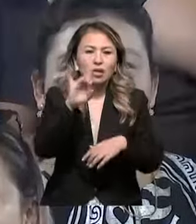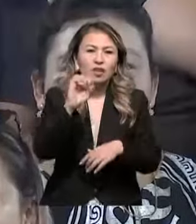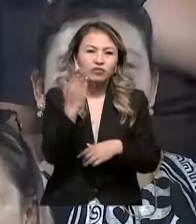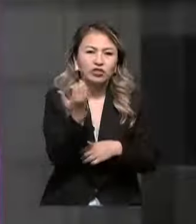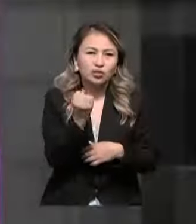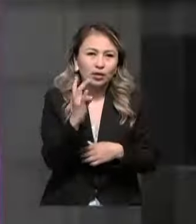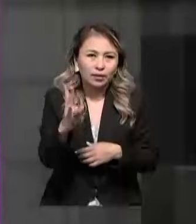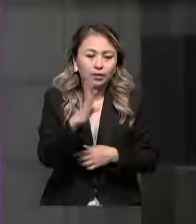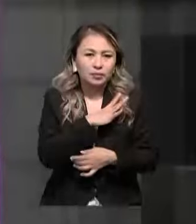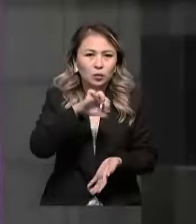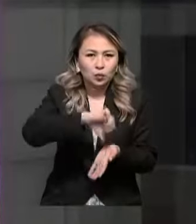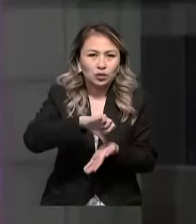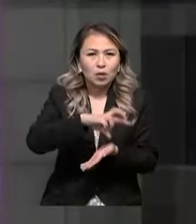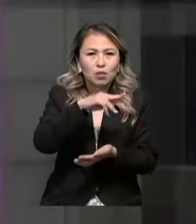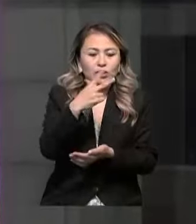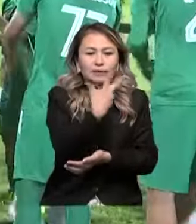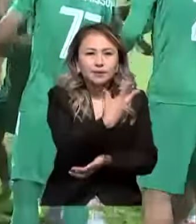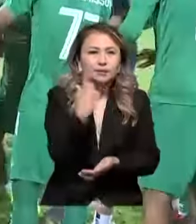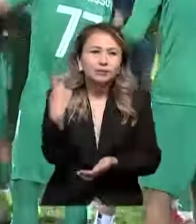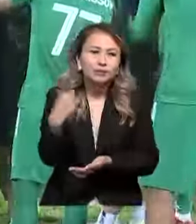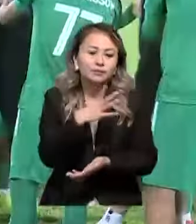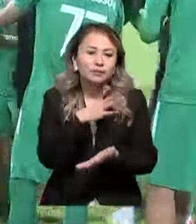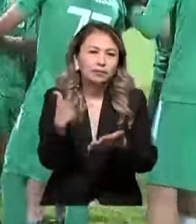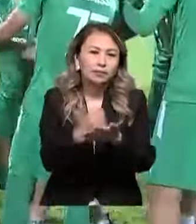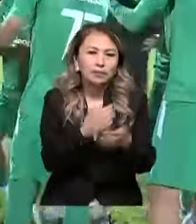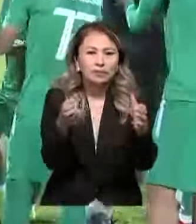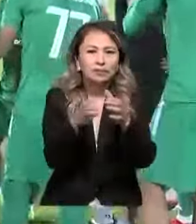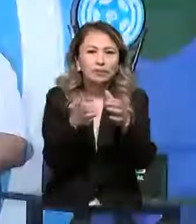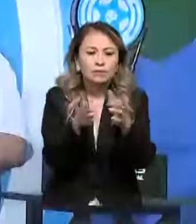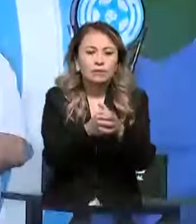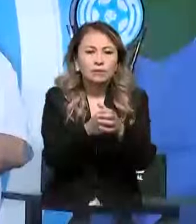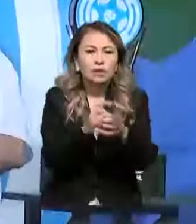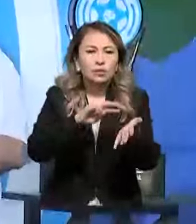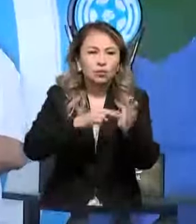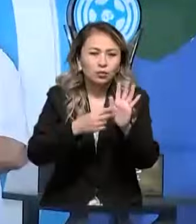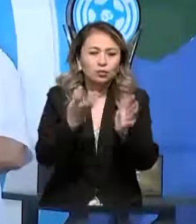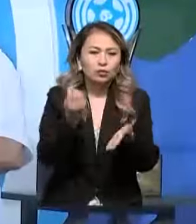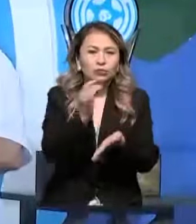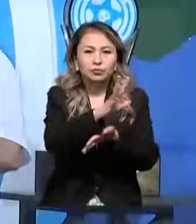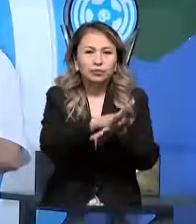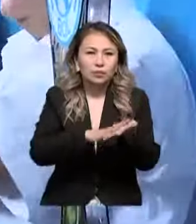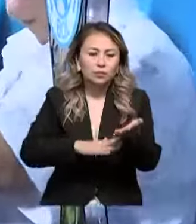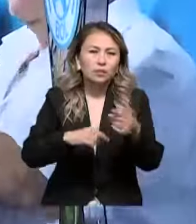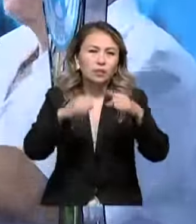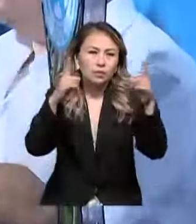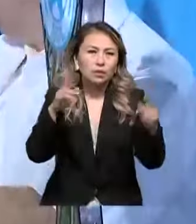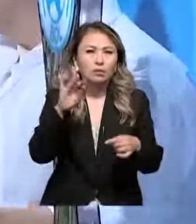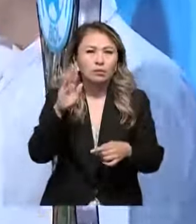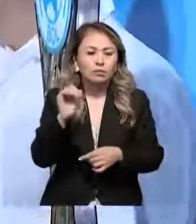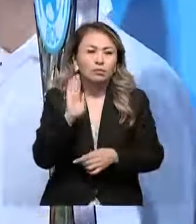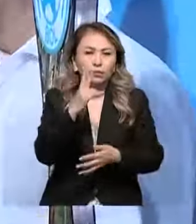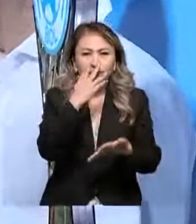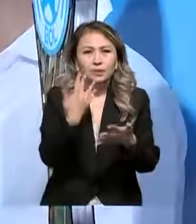Ирматов төрелік етті. Матч 3-1 есебімен Вахид Масудов командасының жеңісімен аяқталды. Жоба әлі де жалғасын тауып, географиялық ауқымын кеңейте